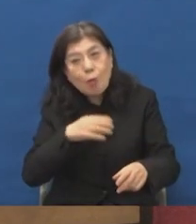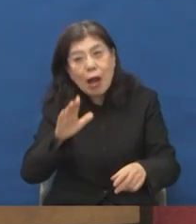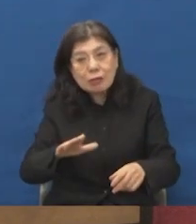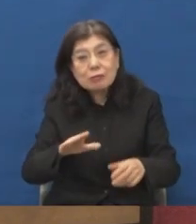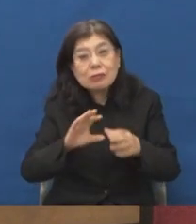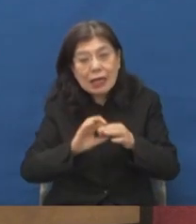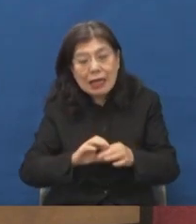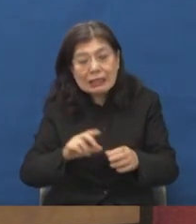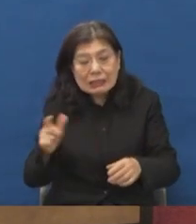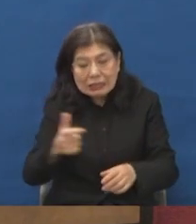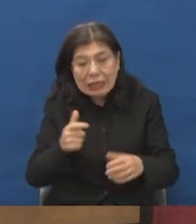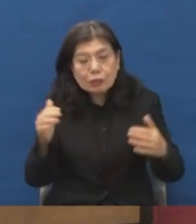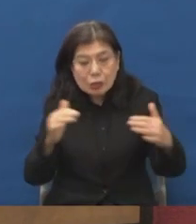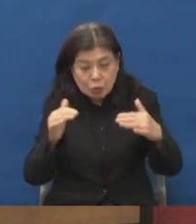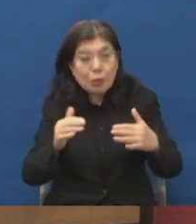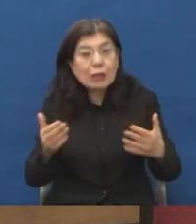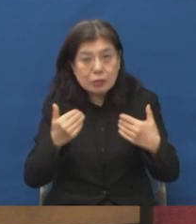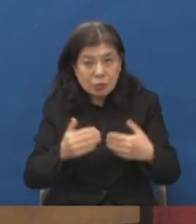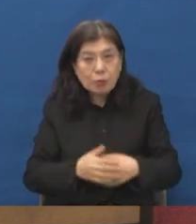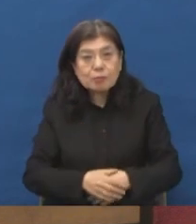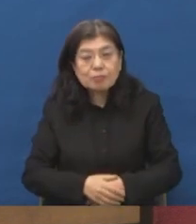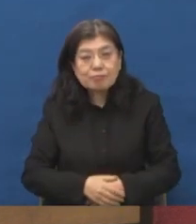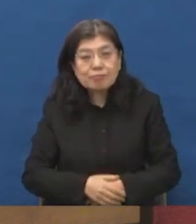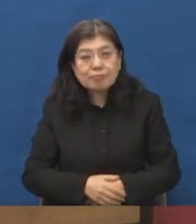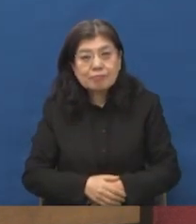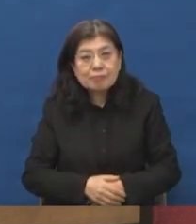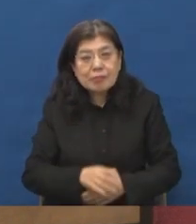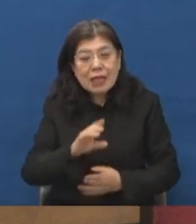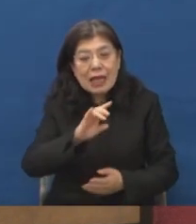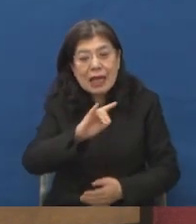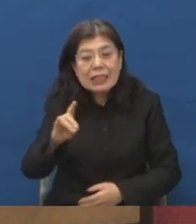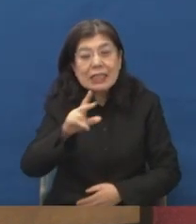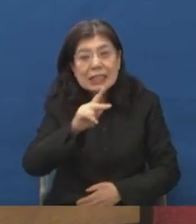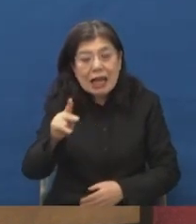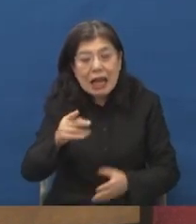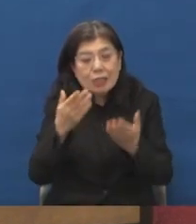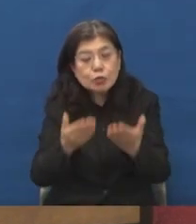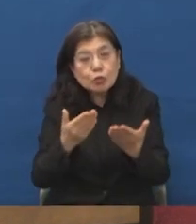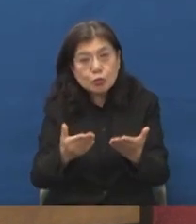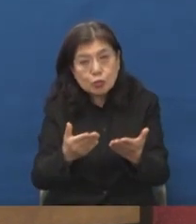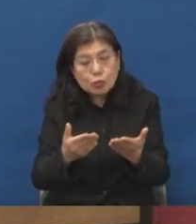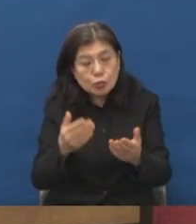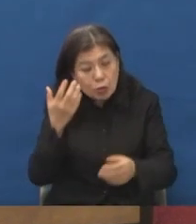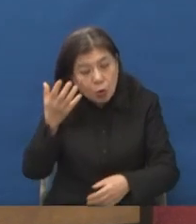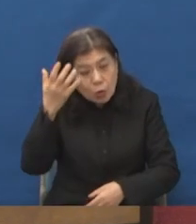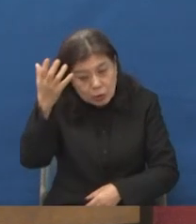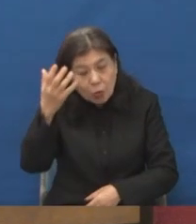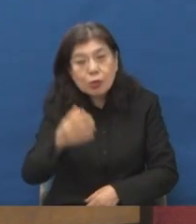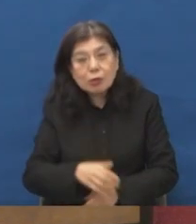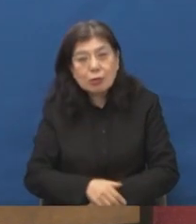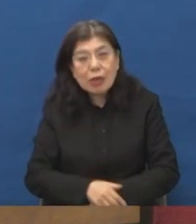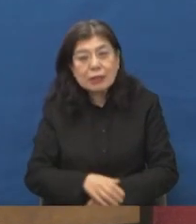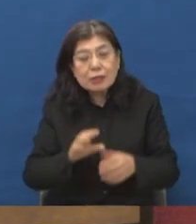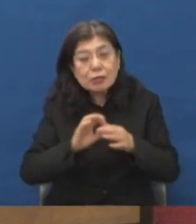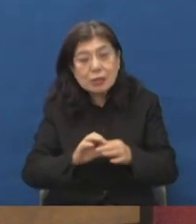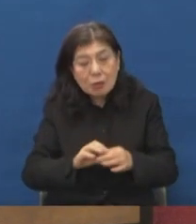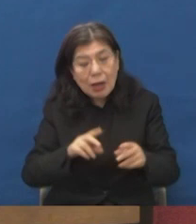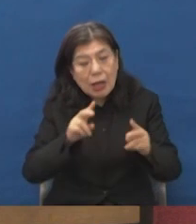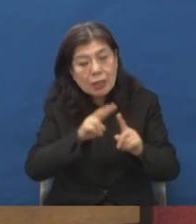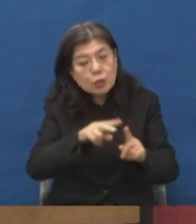論することを求めます。ギガスクール構想と生成 AI の活用については、小中高